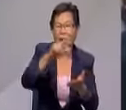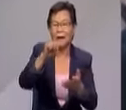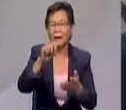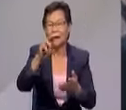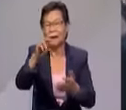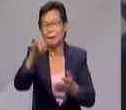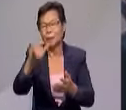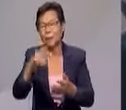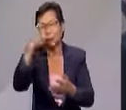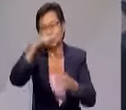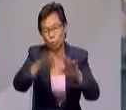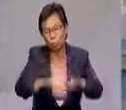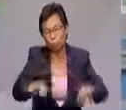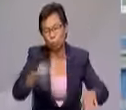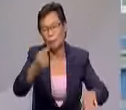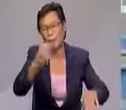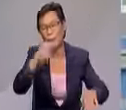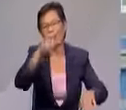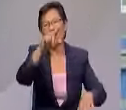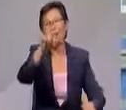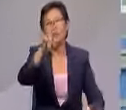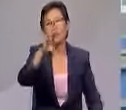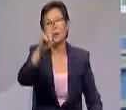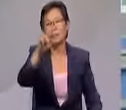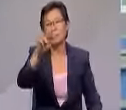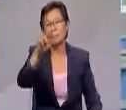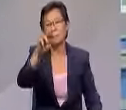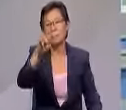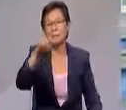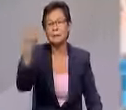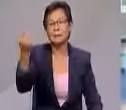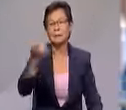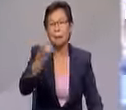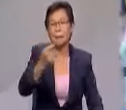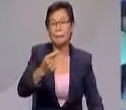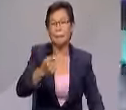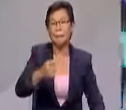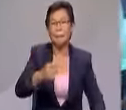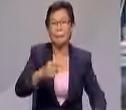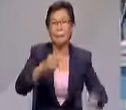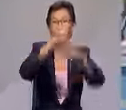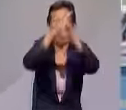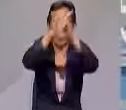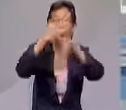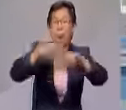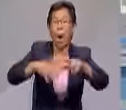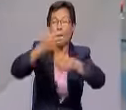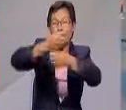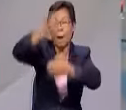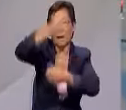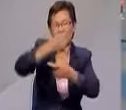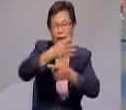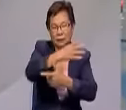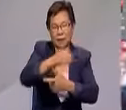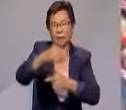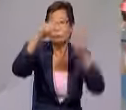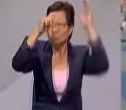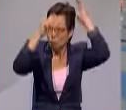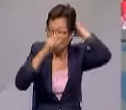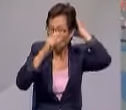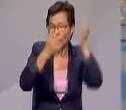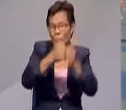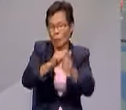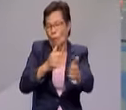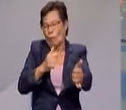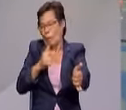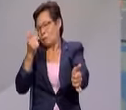tu je lah untuk budak-budak. Selain itu, sentiasalah memakai pelindung panas seperti payung dan topi bagi mengelakkan